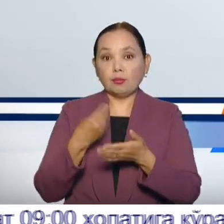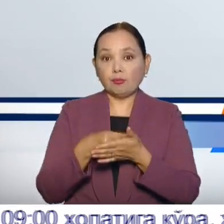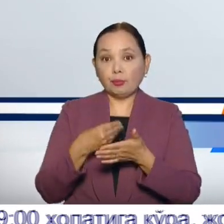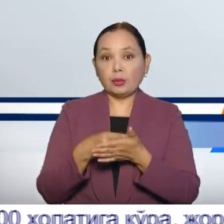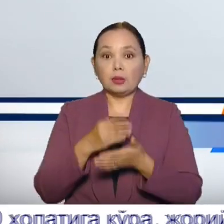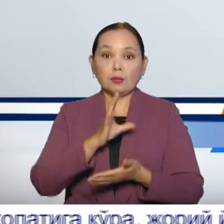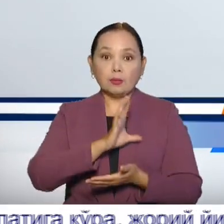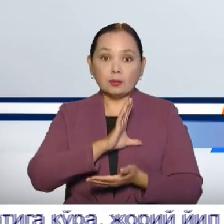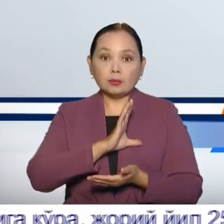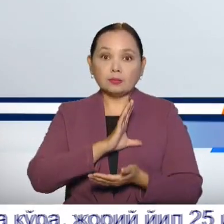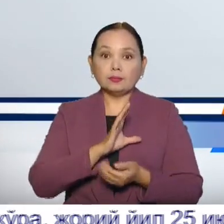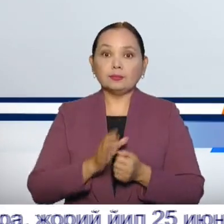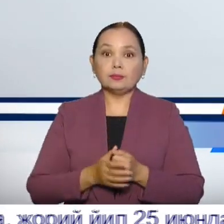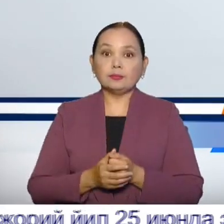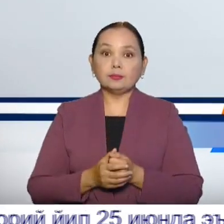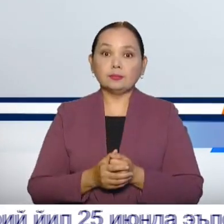olishdi.